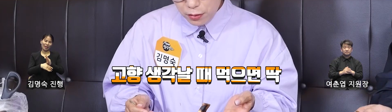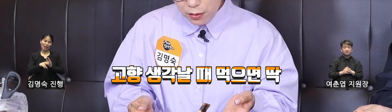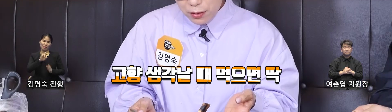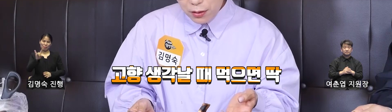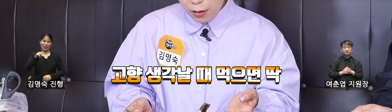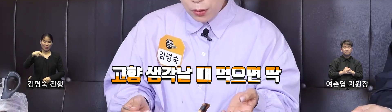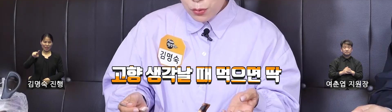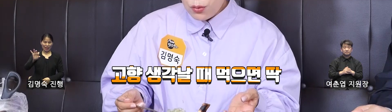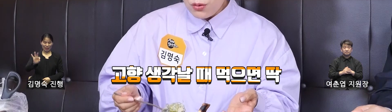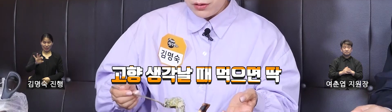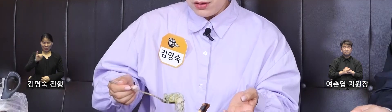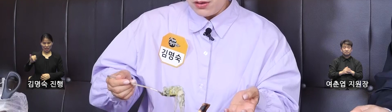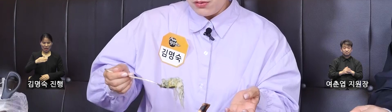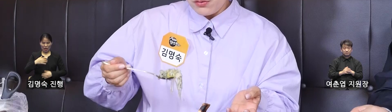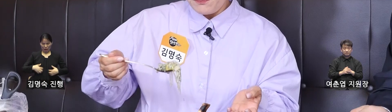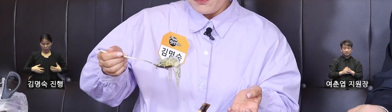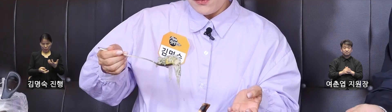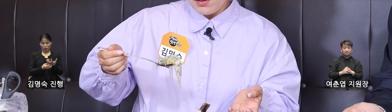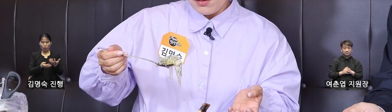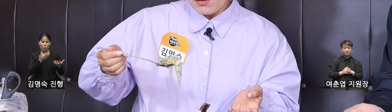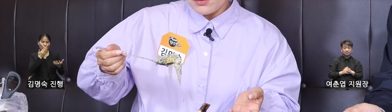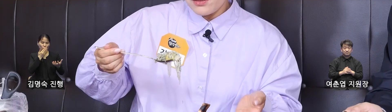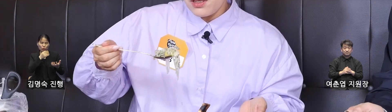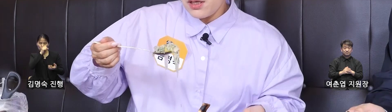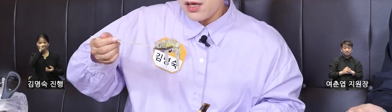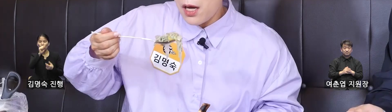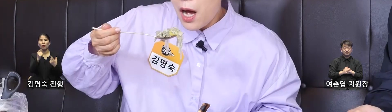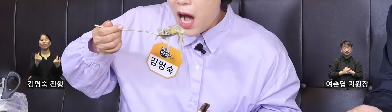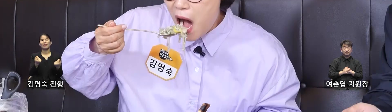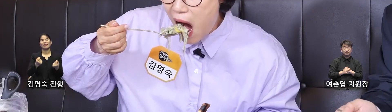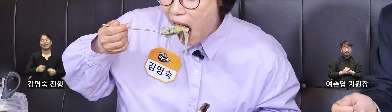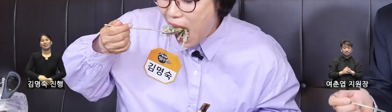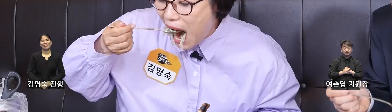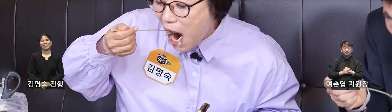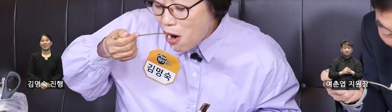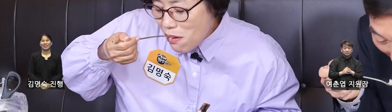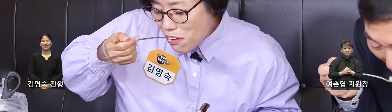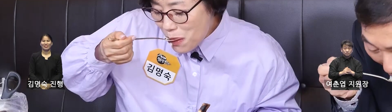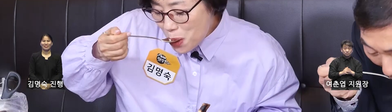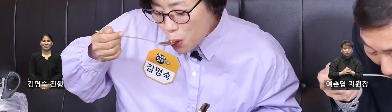드시면 좋을 것 같아요. 자.